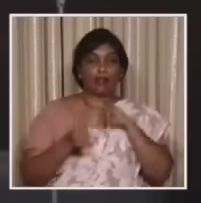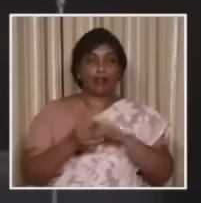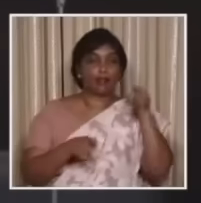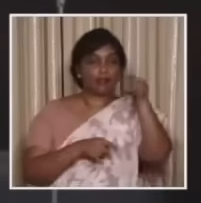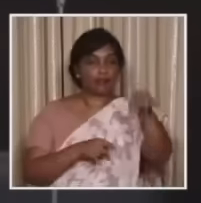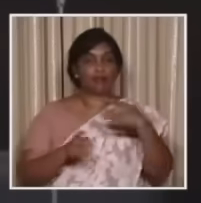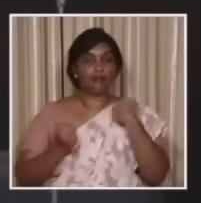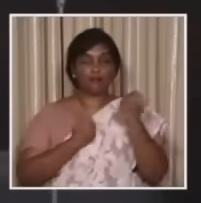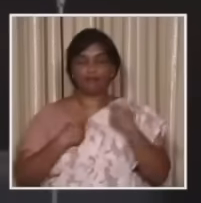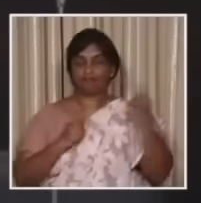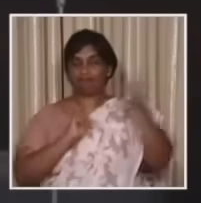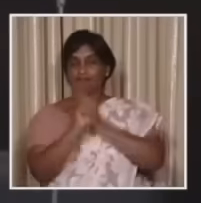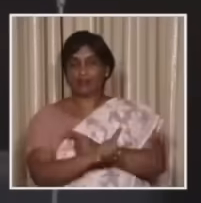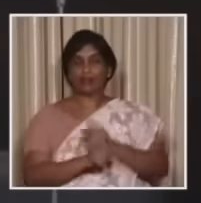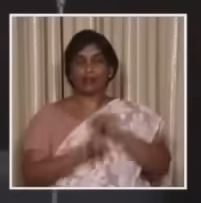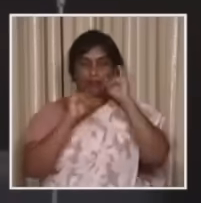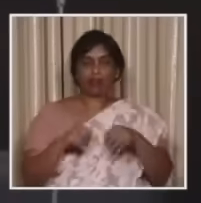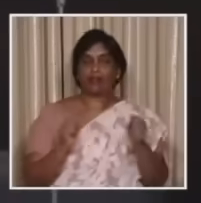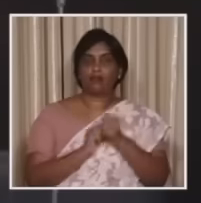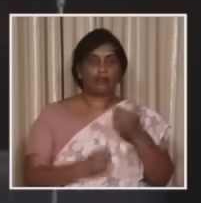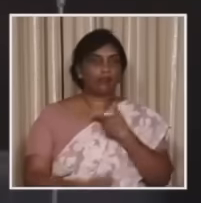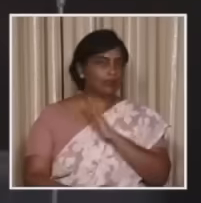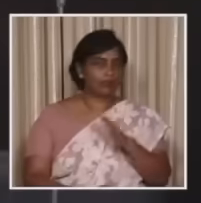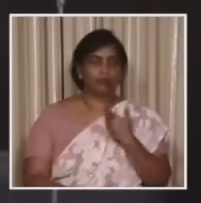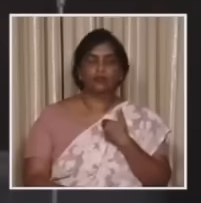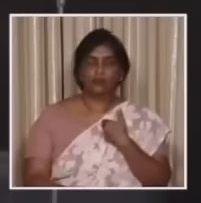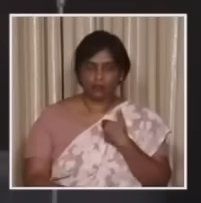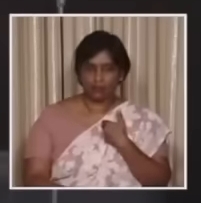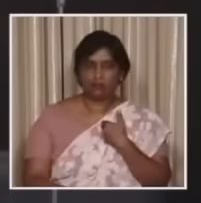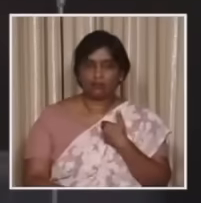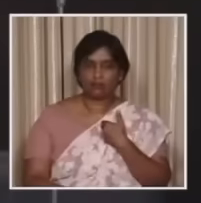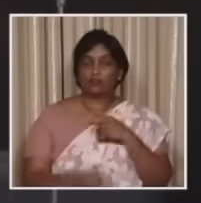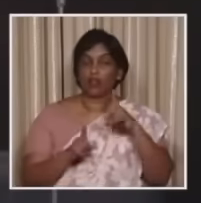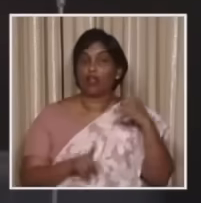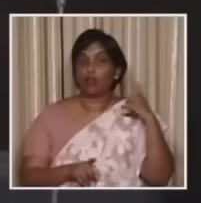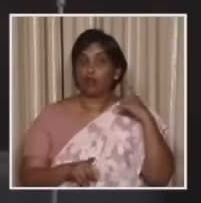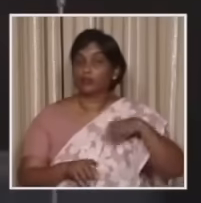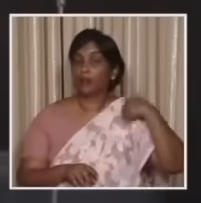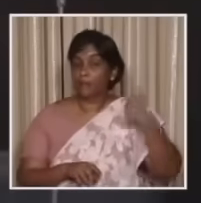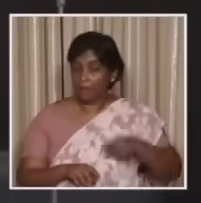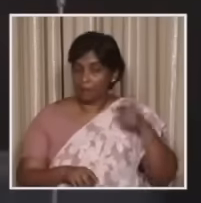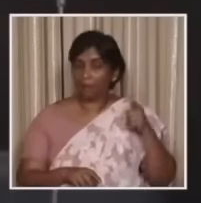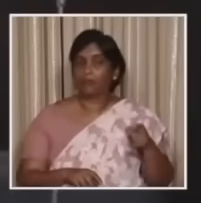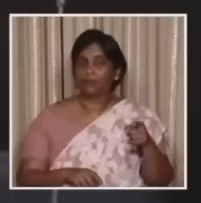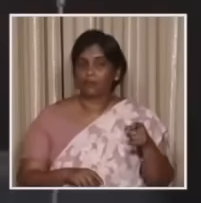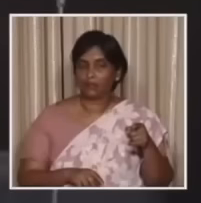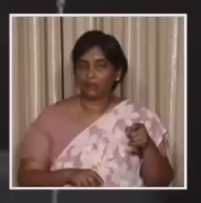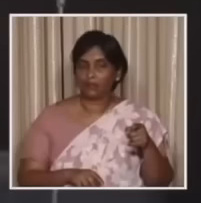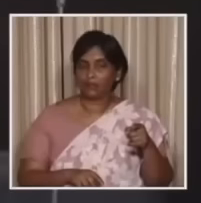තවන්ගේ වාහනේ යරලා ඒ වගේ නියට බුරුල් කරලා වැඩ කරන මිනිස්සු නෙමෙයි අපි බුදුනේ කාලය අවසන් ඔය හමුදා මූලස්ථානයේට